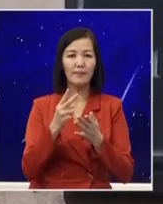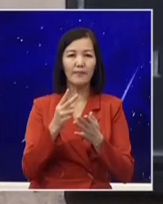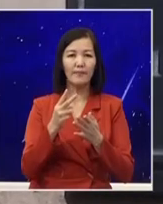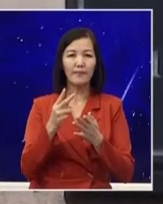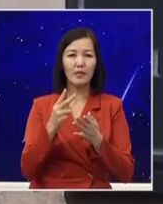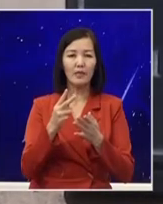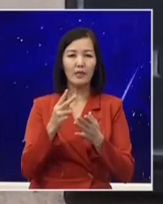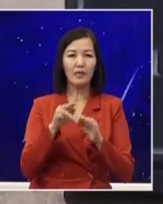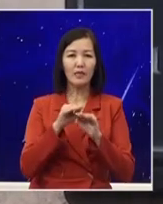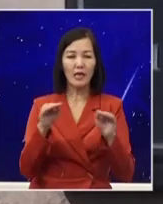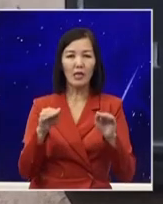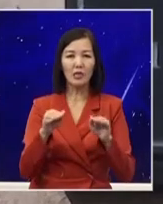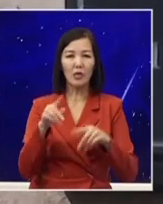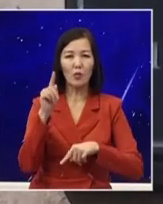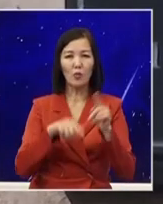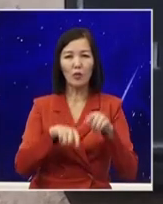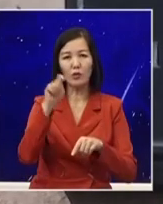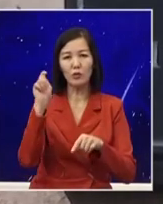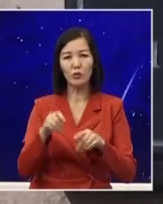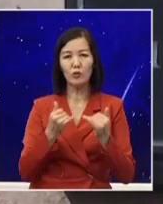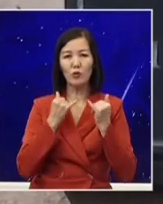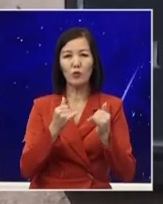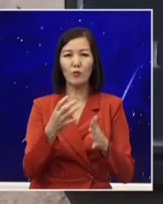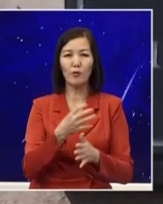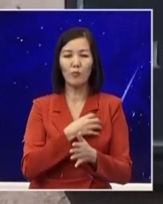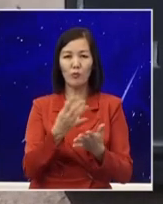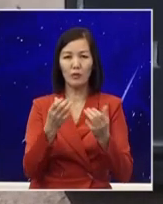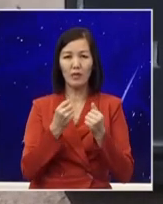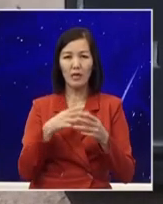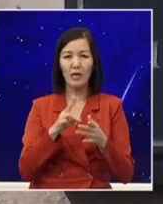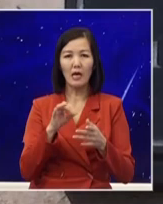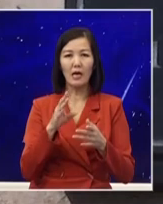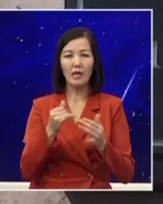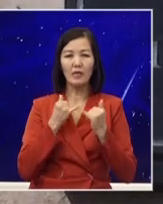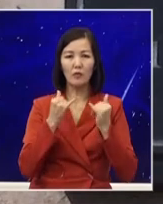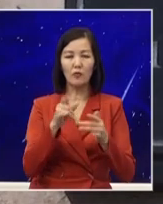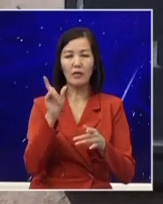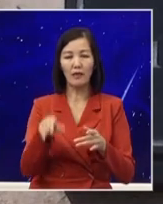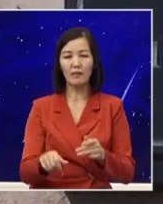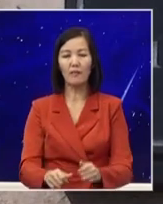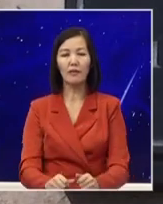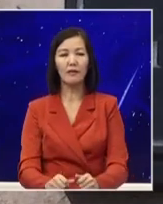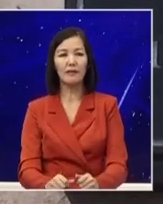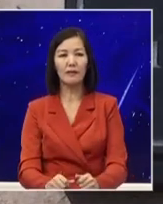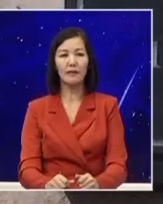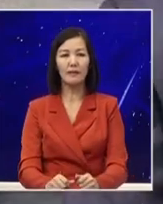екінші дәрежелі отан соғысы және құрмет белгісі орденінің иегері, Қаратал ауданының құрметті азаматы.